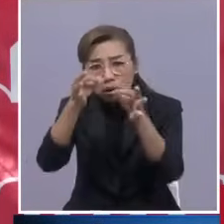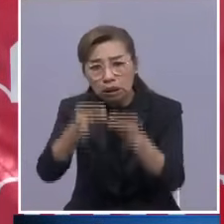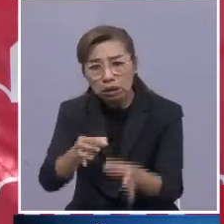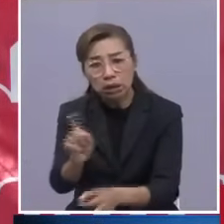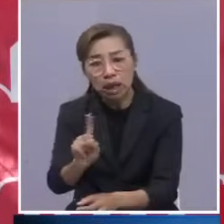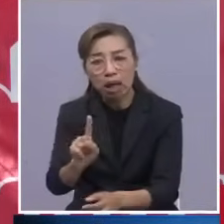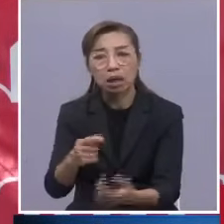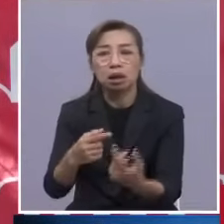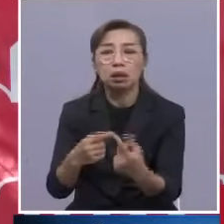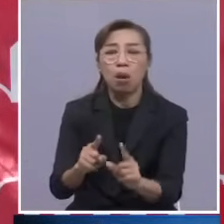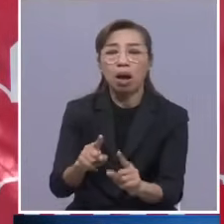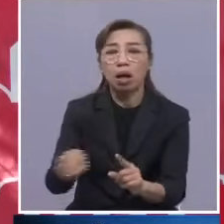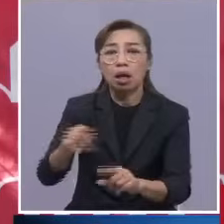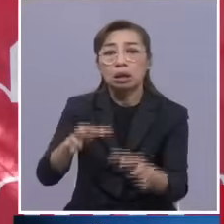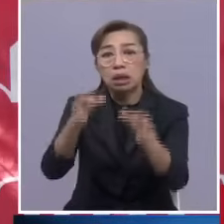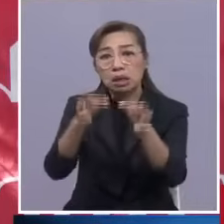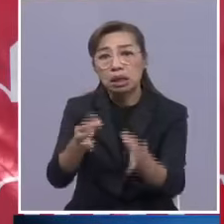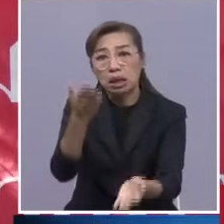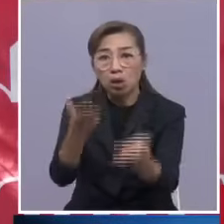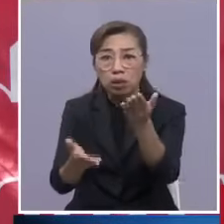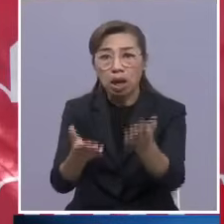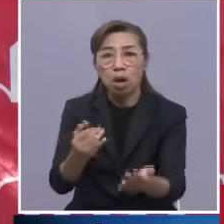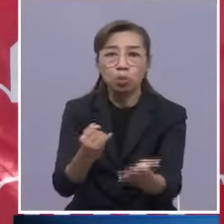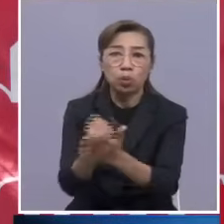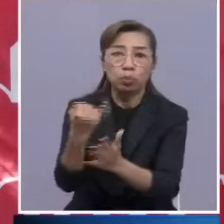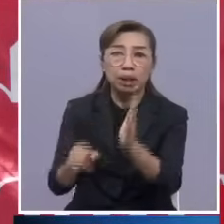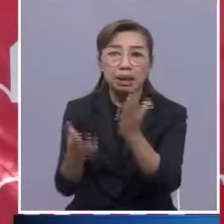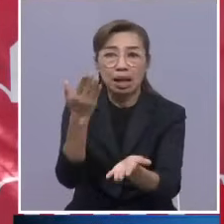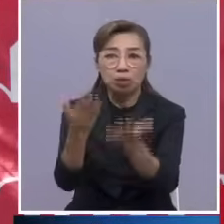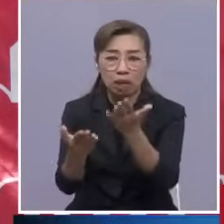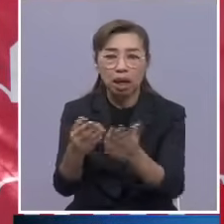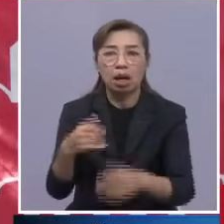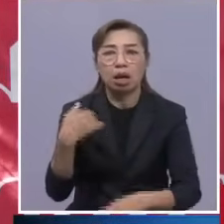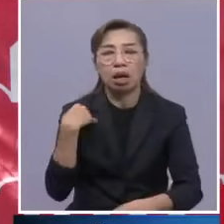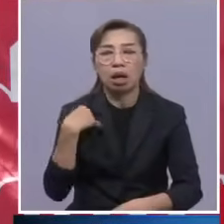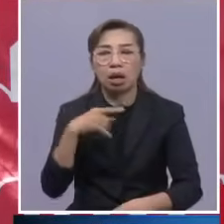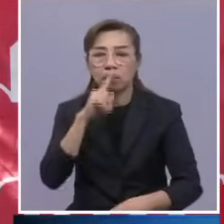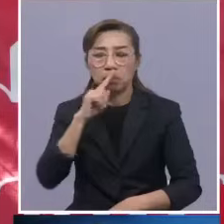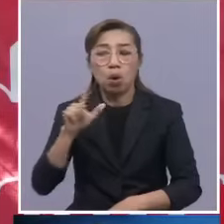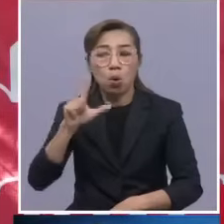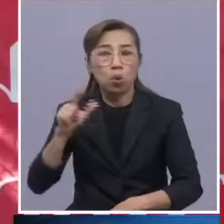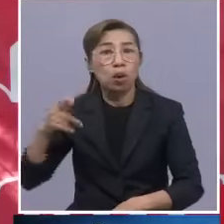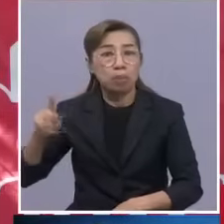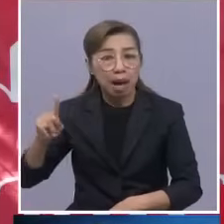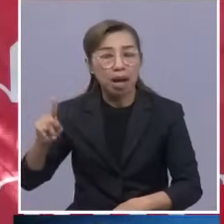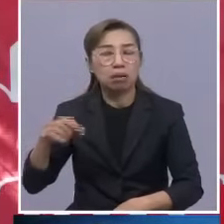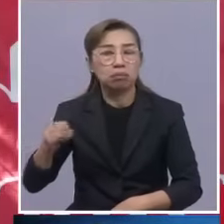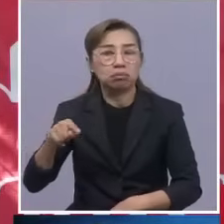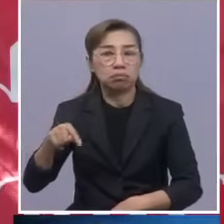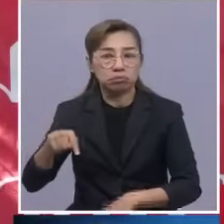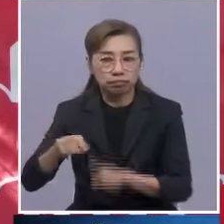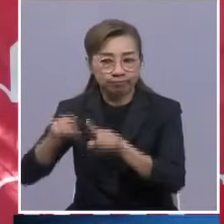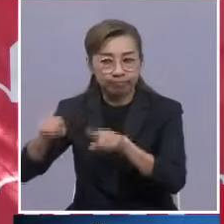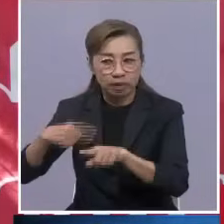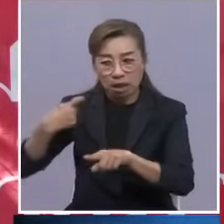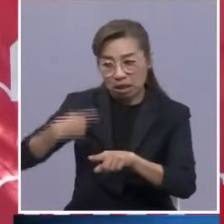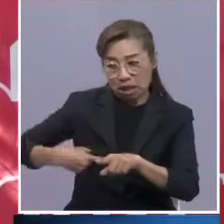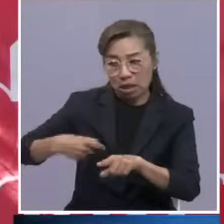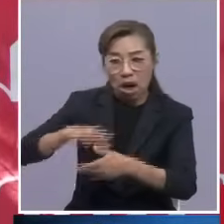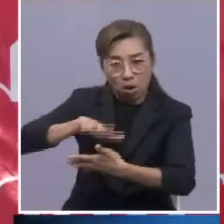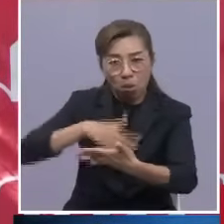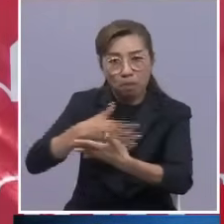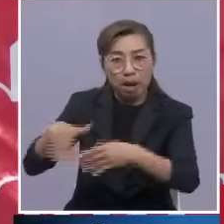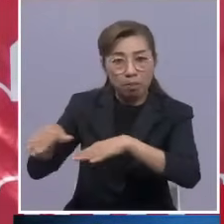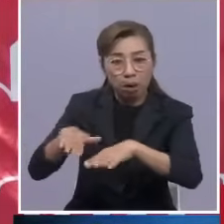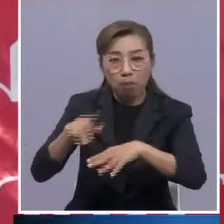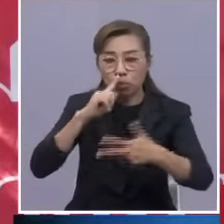กมาอย่างไรนะครับก็จะต้องมีฝ่ายใดฝ่ายหนึ่งอุทธรณ์อยู่แล้วในส่วนของลุงพลป้าแตนครับเตรียมทีมทนายวางแผนไว้